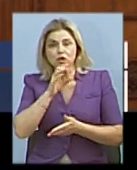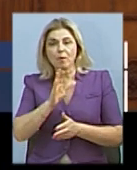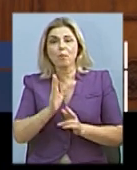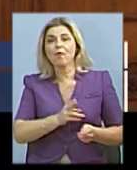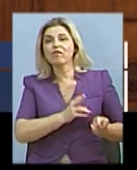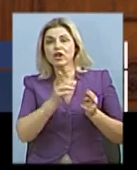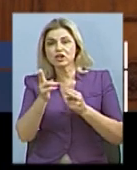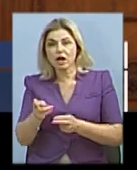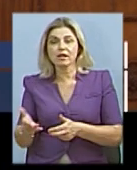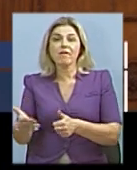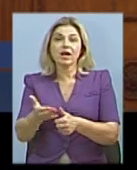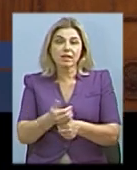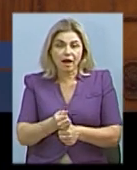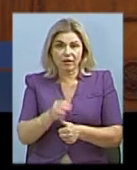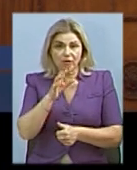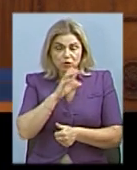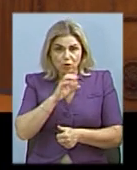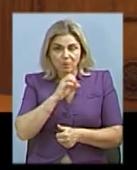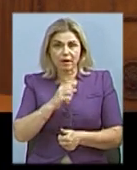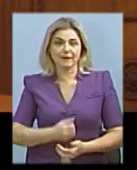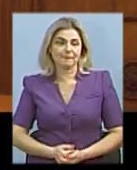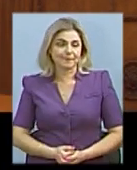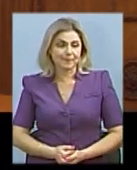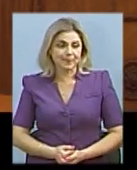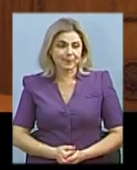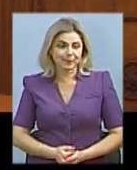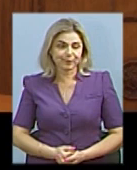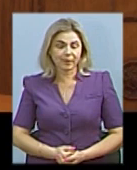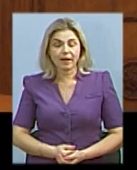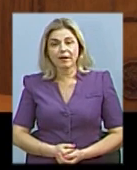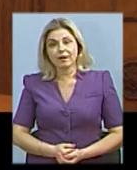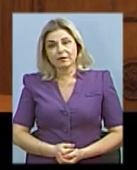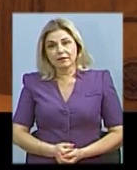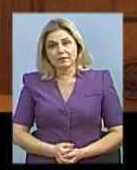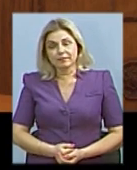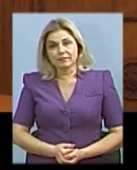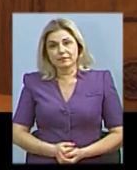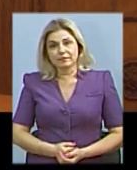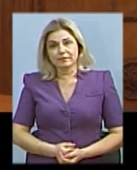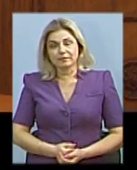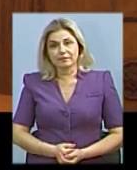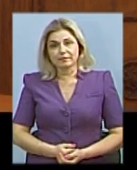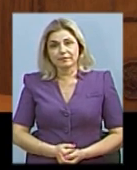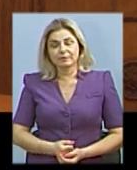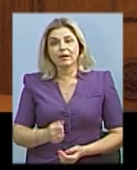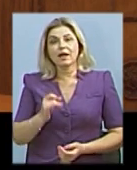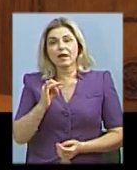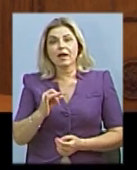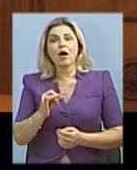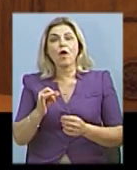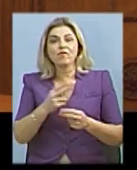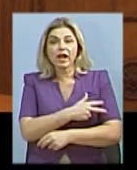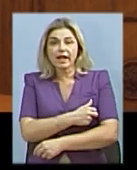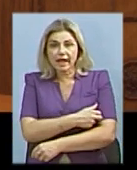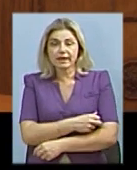У співпраці з волонтерськими організаціями, які знають, де знаходяться собаки, ми будемо виїжджати, відловлювати в мобільній клініці, а